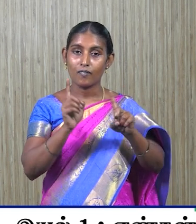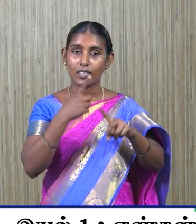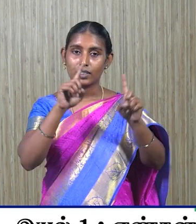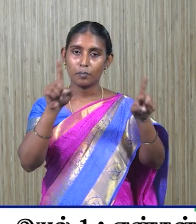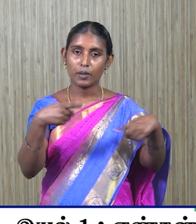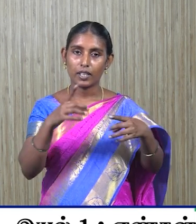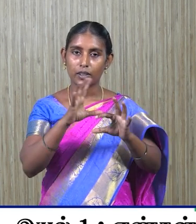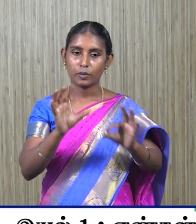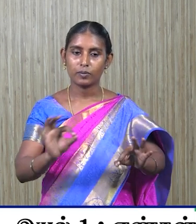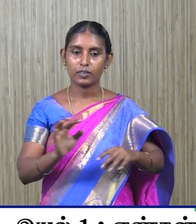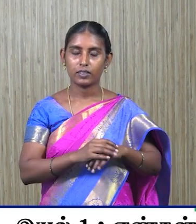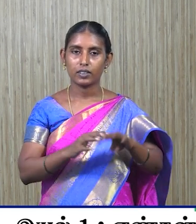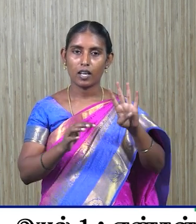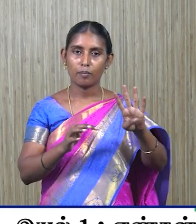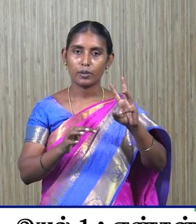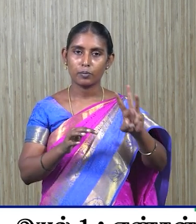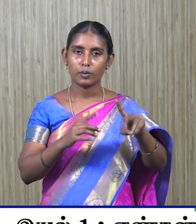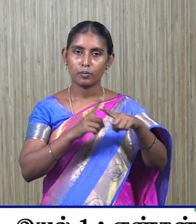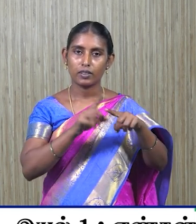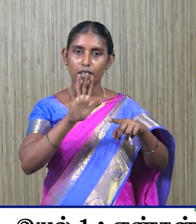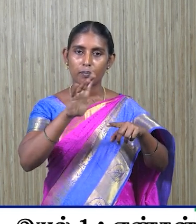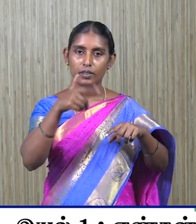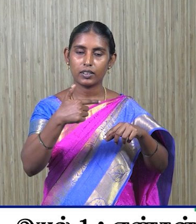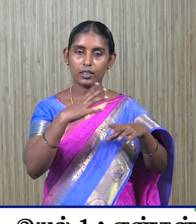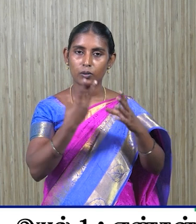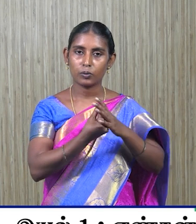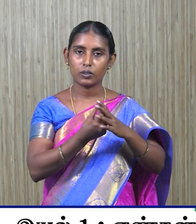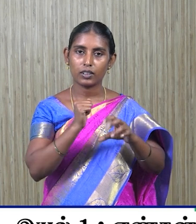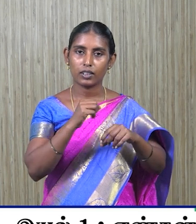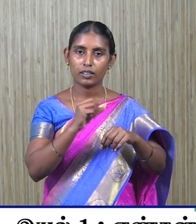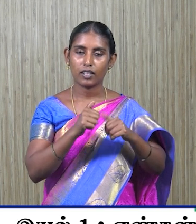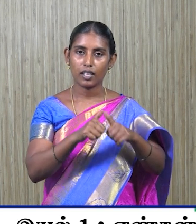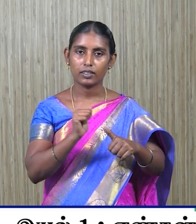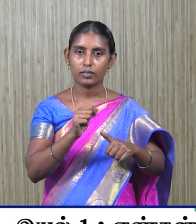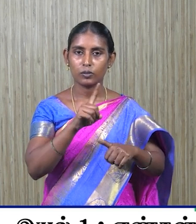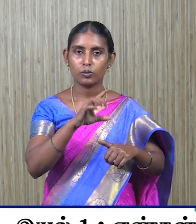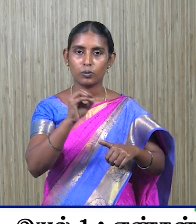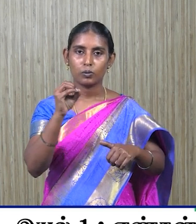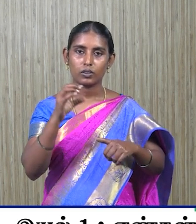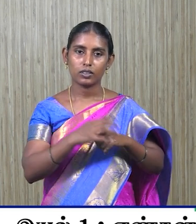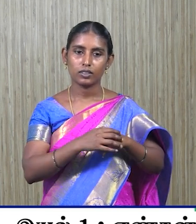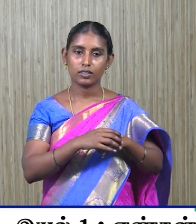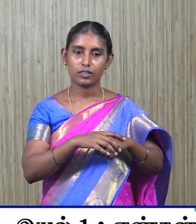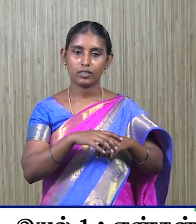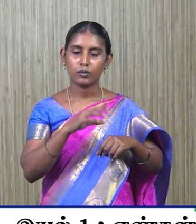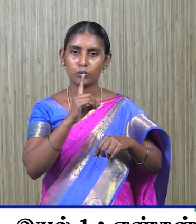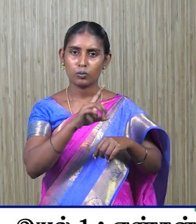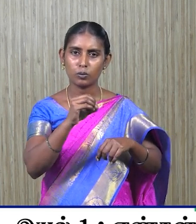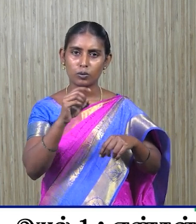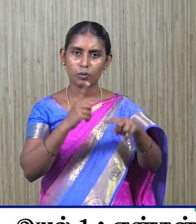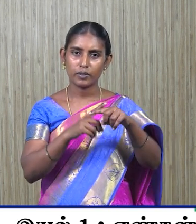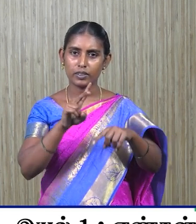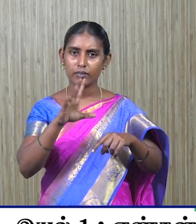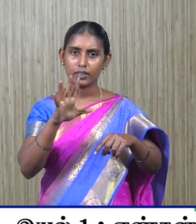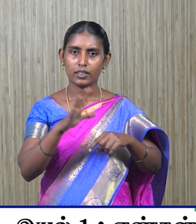நம்ம கூட்டிக்கணும். 43 - 57 கூட்ட வேண்டும். கூட்டினால் என்ன கிடைக்கும் நமக்கு? 100. 100 - 25 கூட்டினால் என்ன